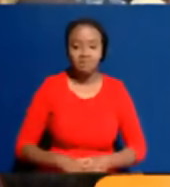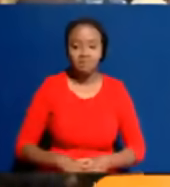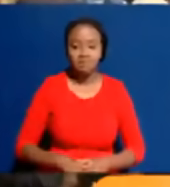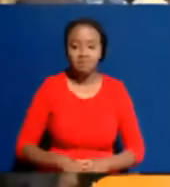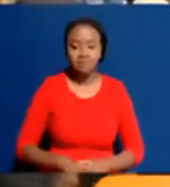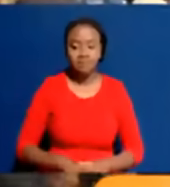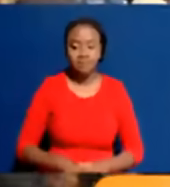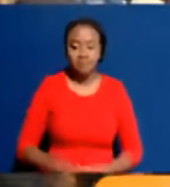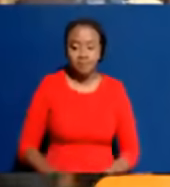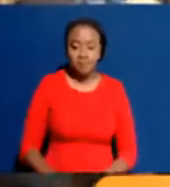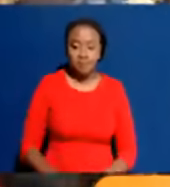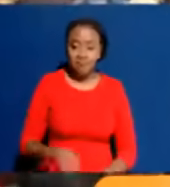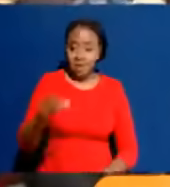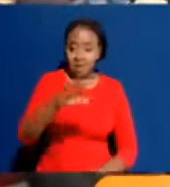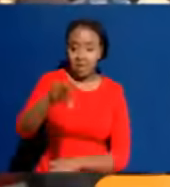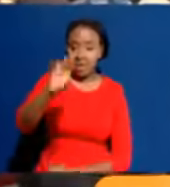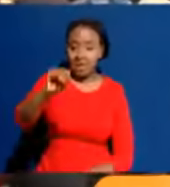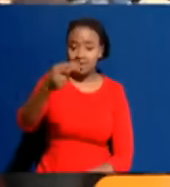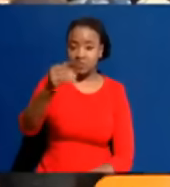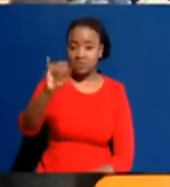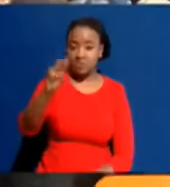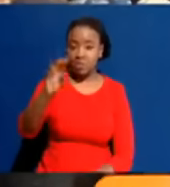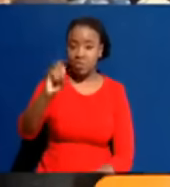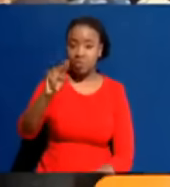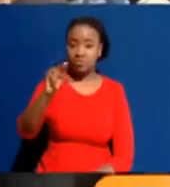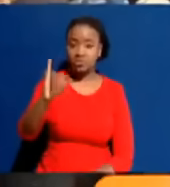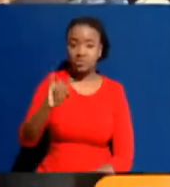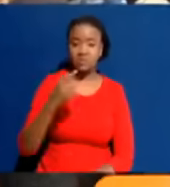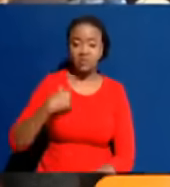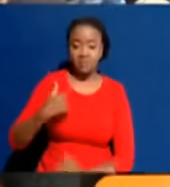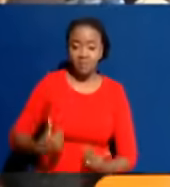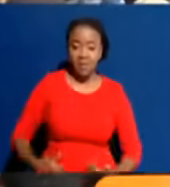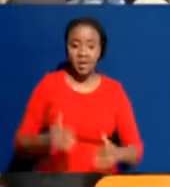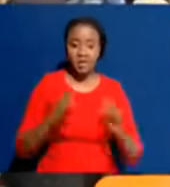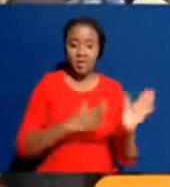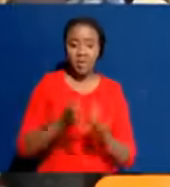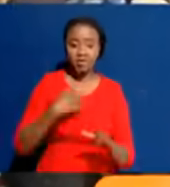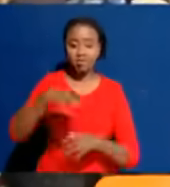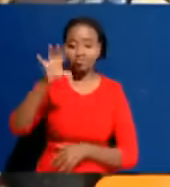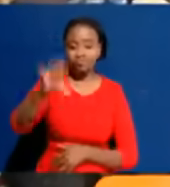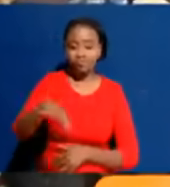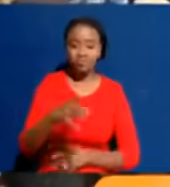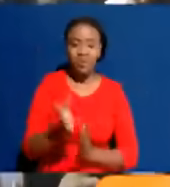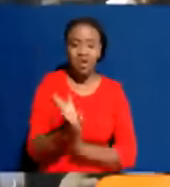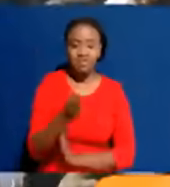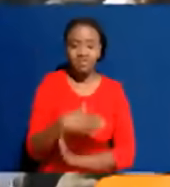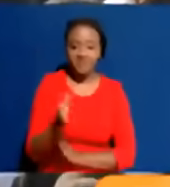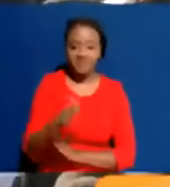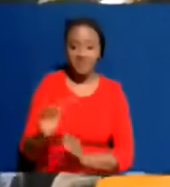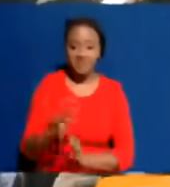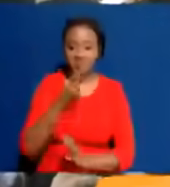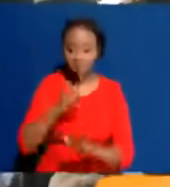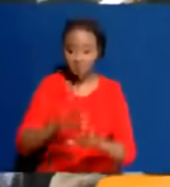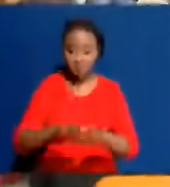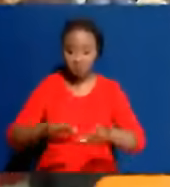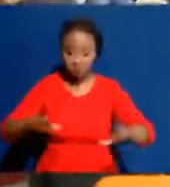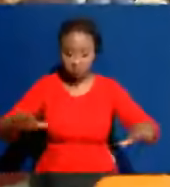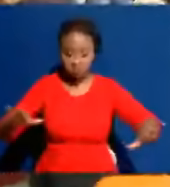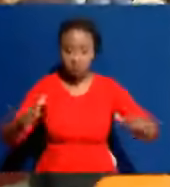Shimoni. Naenda kuanzisha fish port, mahali ambapo tumeweka karibu shilingi bilioni mbili. Kupanga